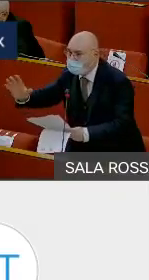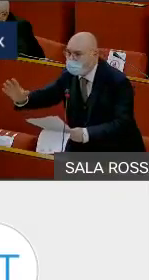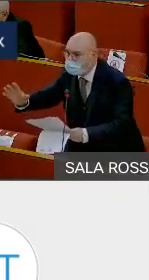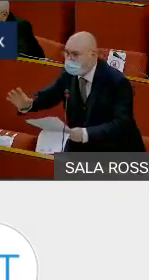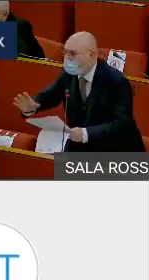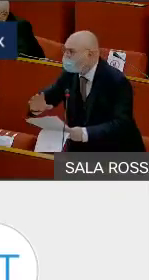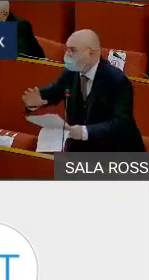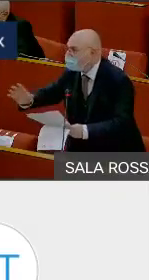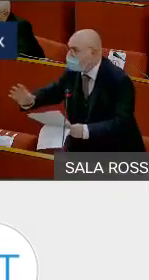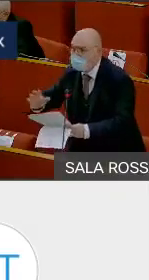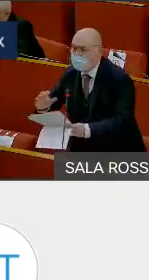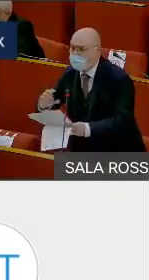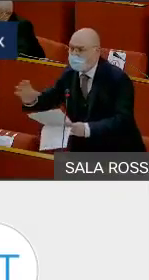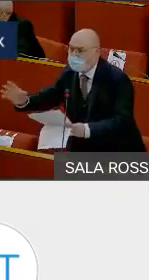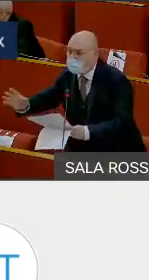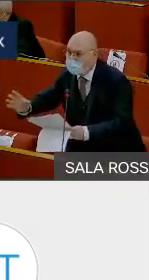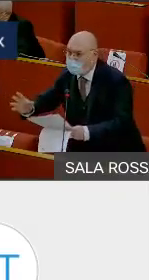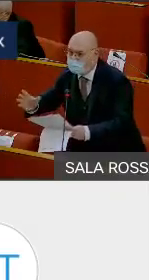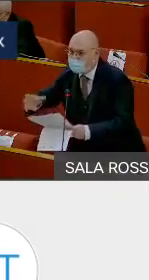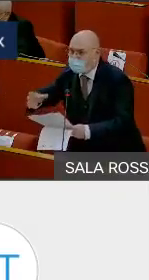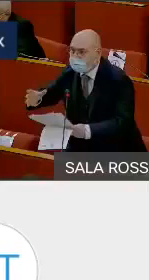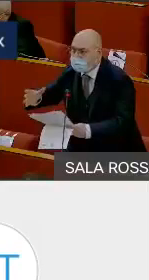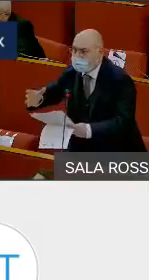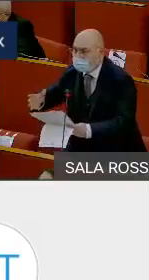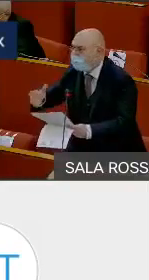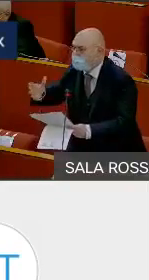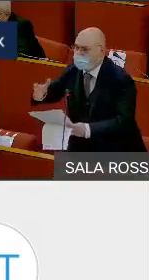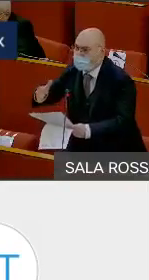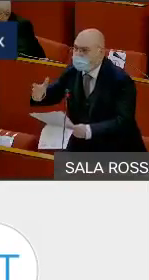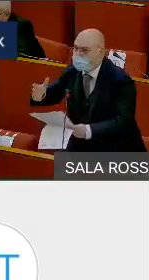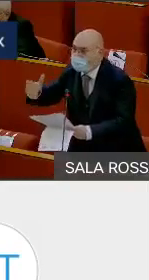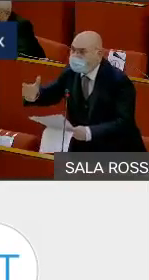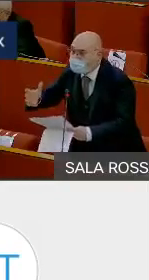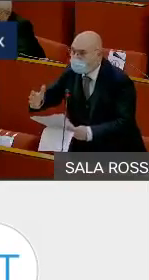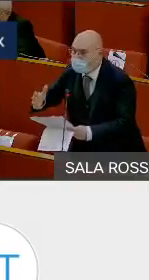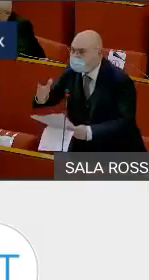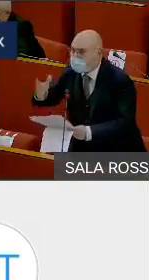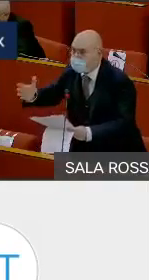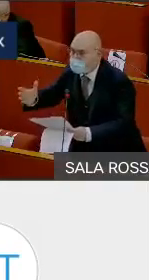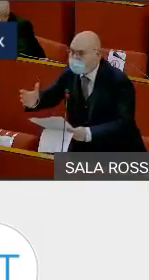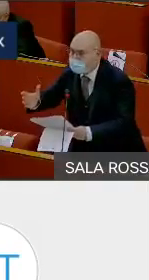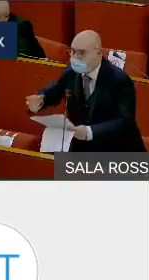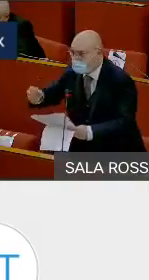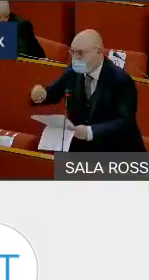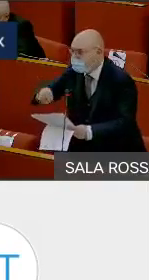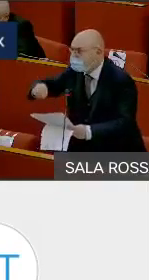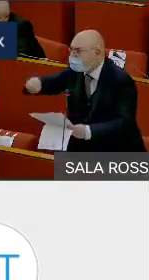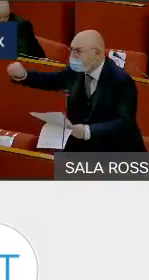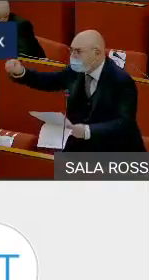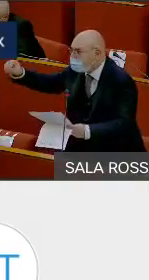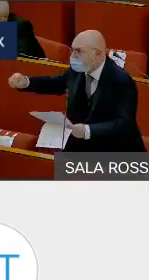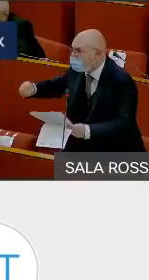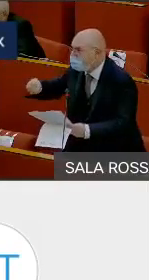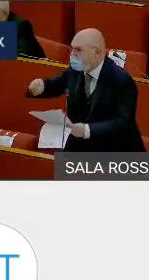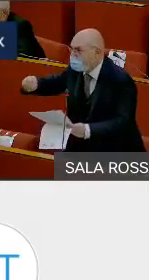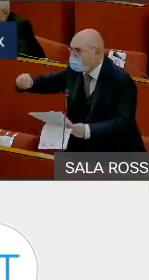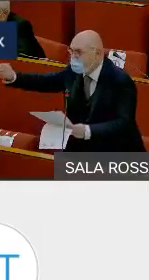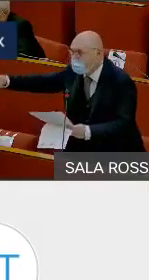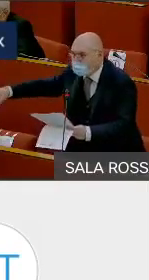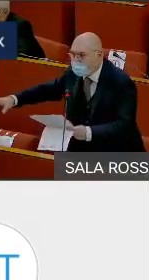impedisce di farle perché ti dice che devi mantenere una certa caratteristica della diffusione